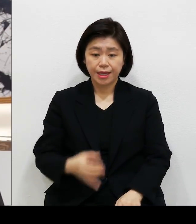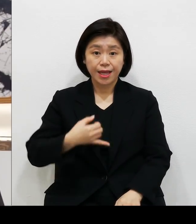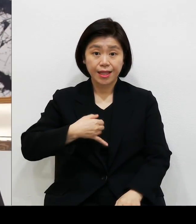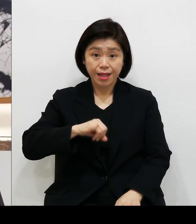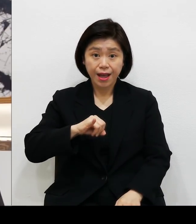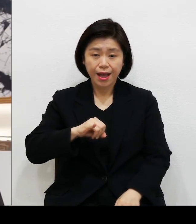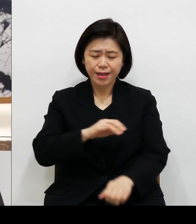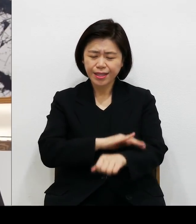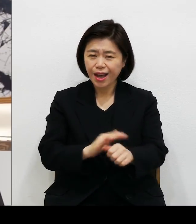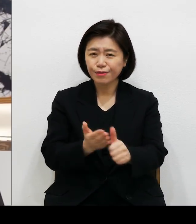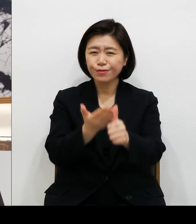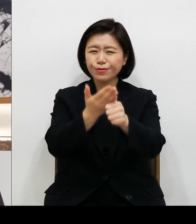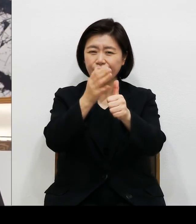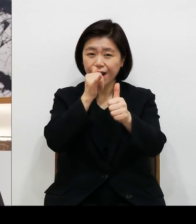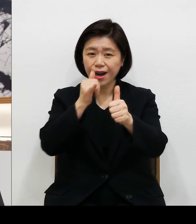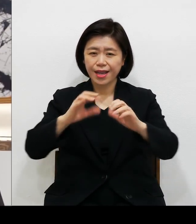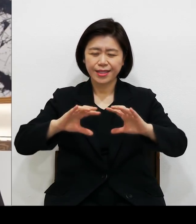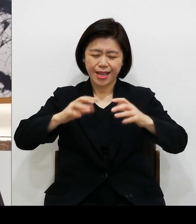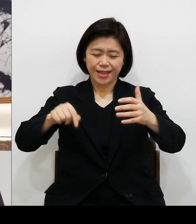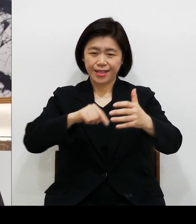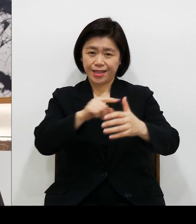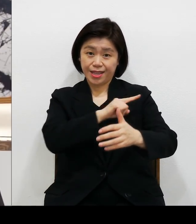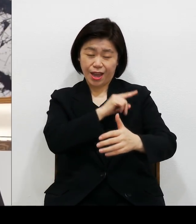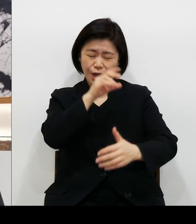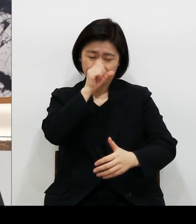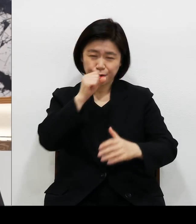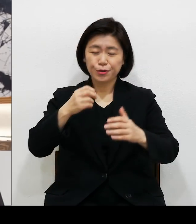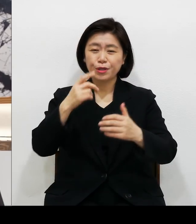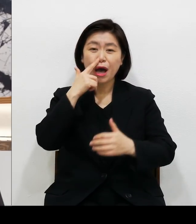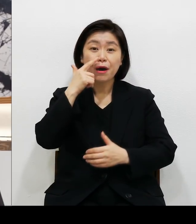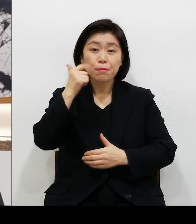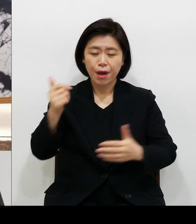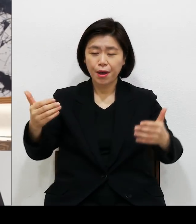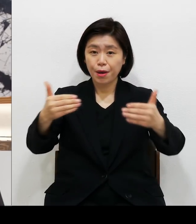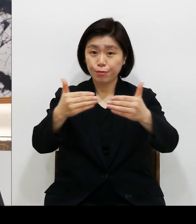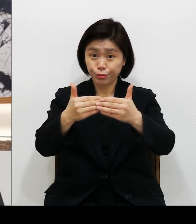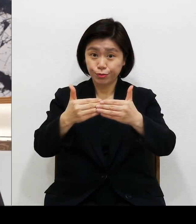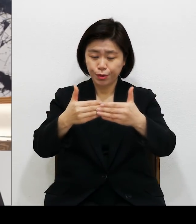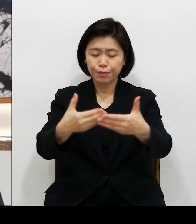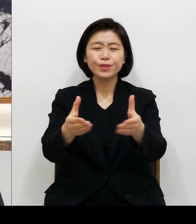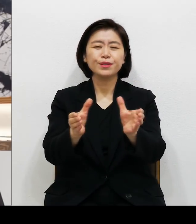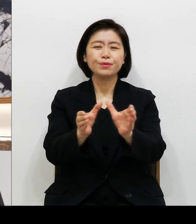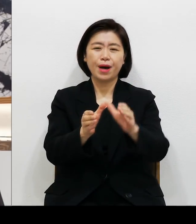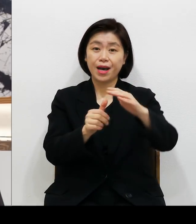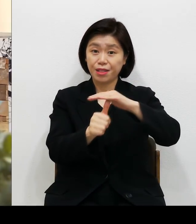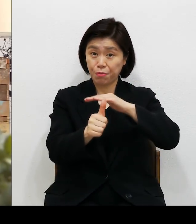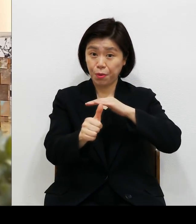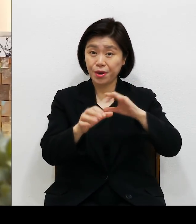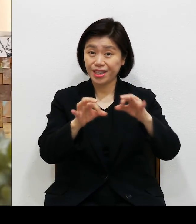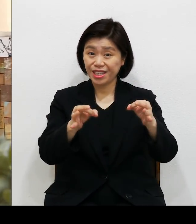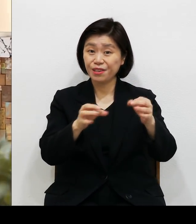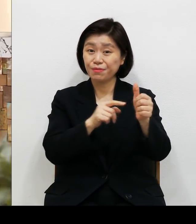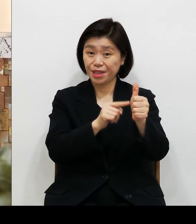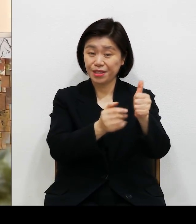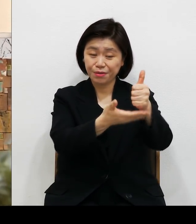당당하게 키우고 계신 세상에서 제일 좋은 아빠의 품 김지환 대표님을 모셔보겠습니다. 어서